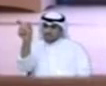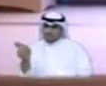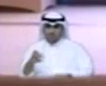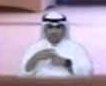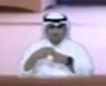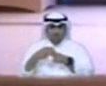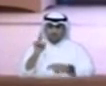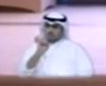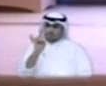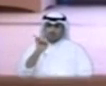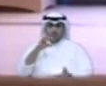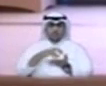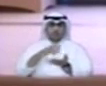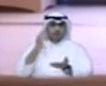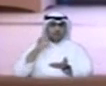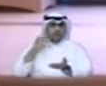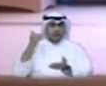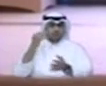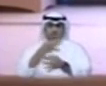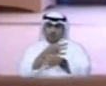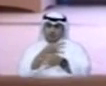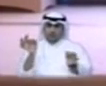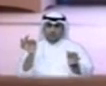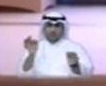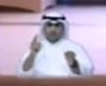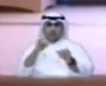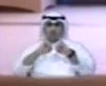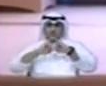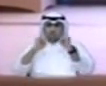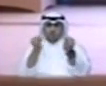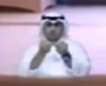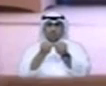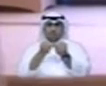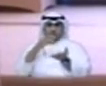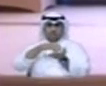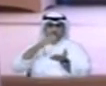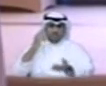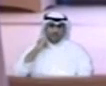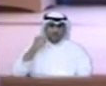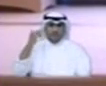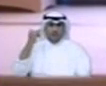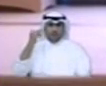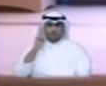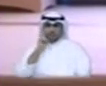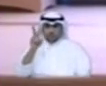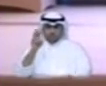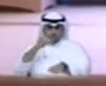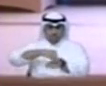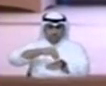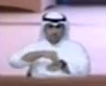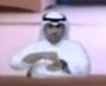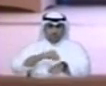الكويت، بل سنحمل أنا وزميلاتي وزملائي في المنظمة العربية للتربية الموجودين في الكويت، سنحمل هذه التوصيات